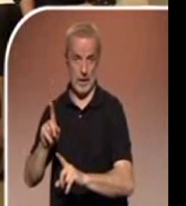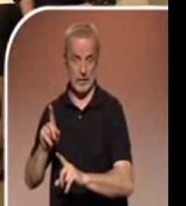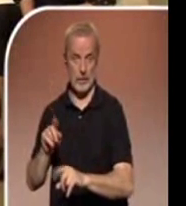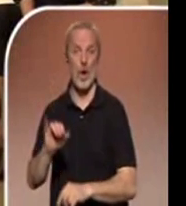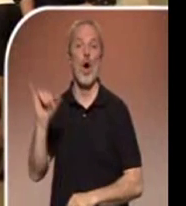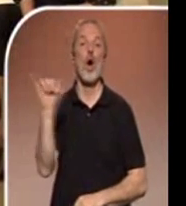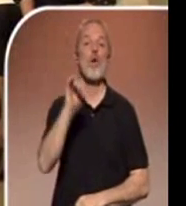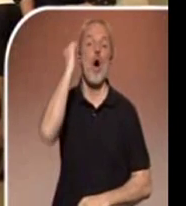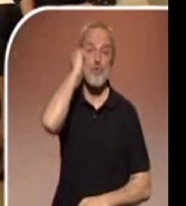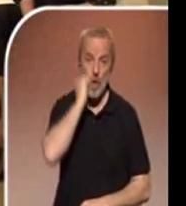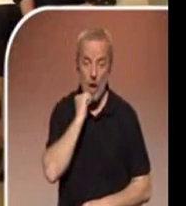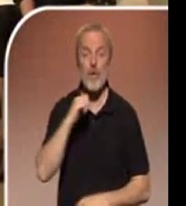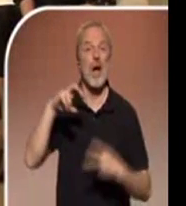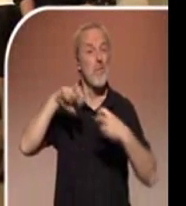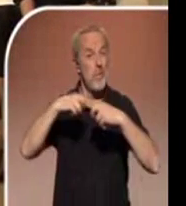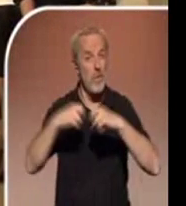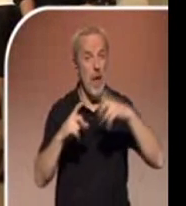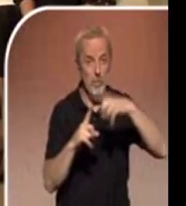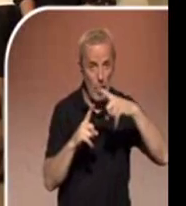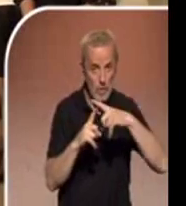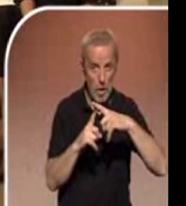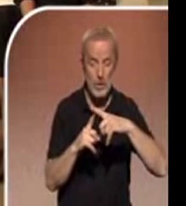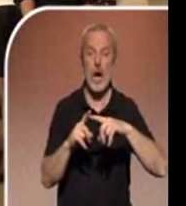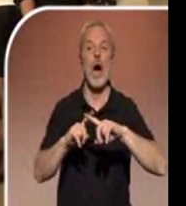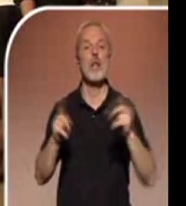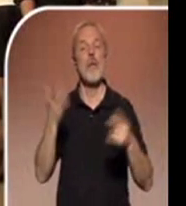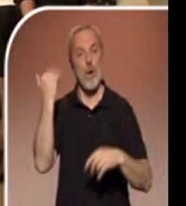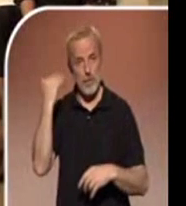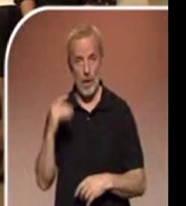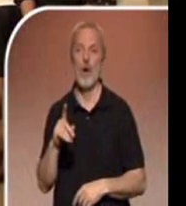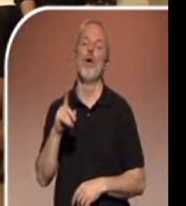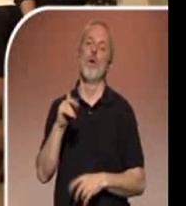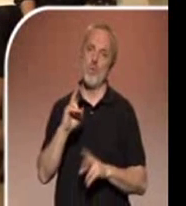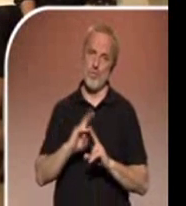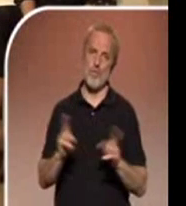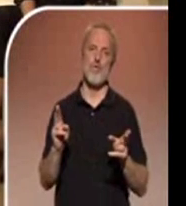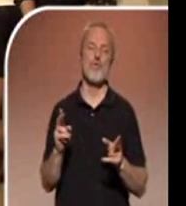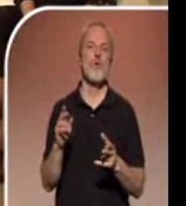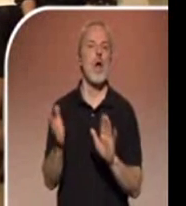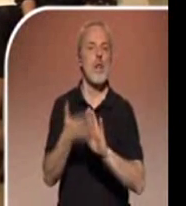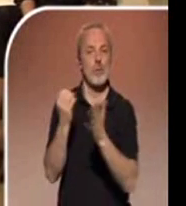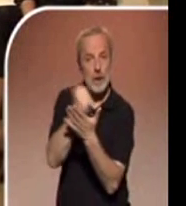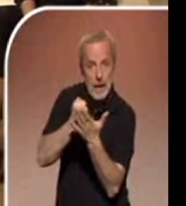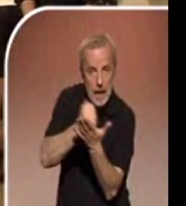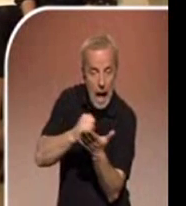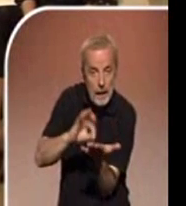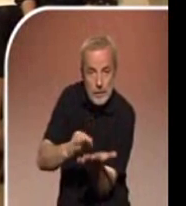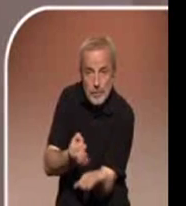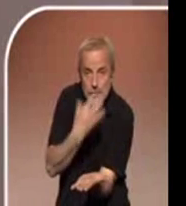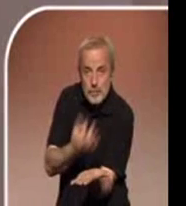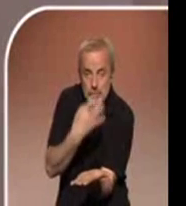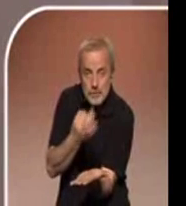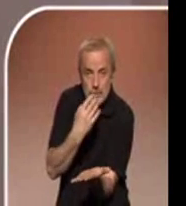už trombózu měli, nebo jsou skutečně vysoce rizikoví, pak máme dostatek prostředků, jak farmakologicky předejít